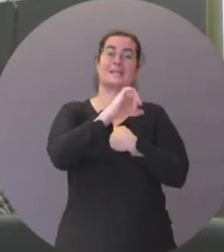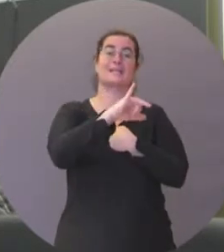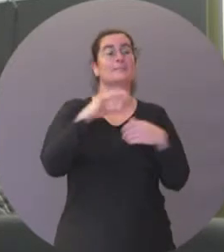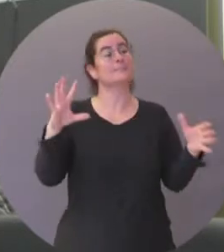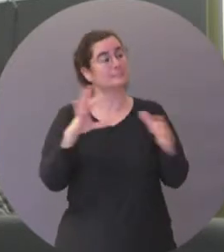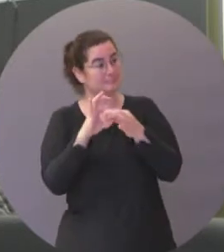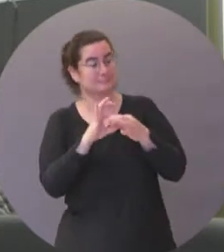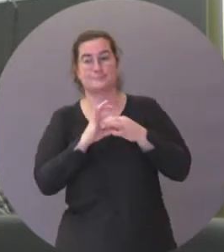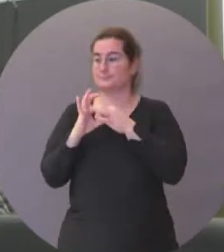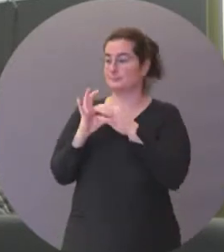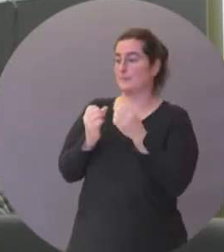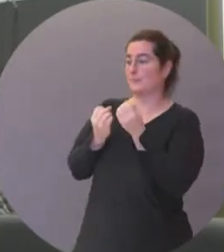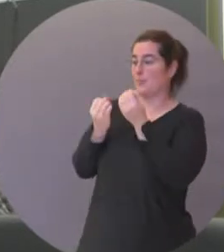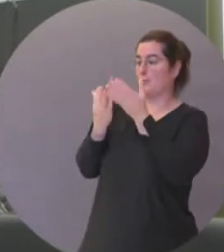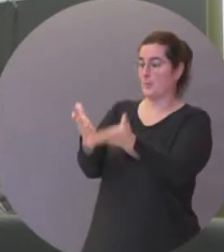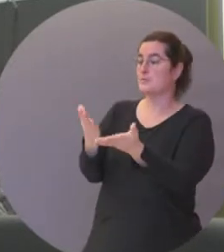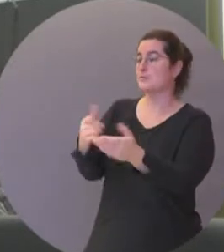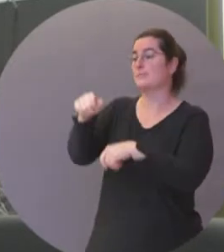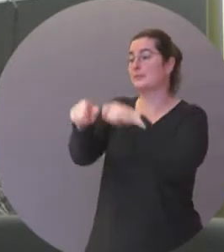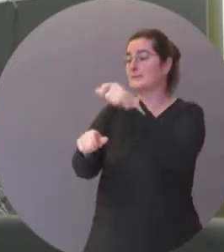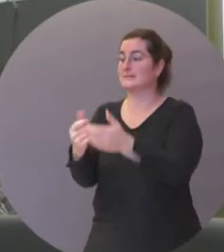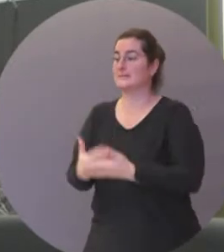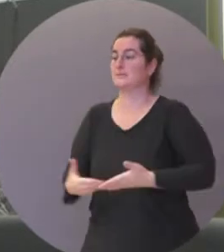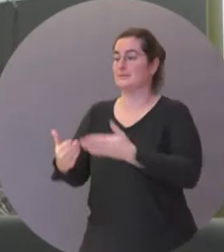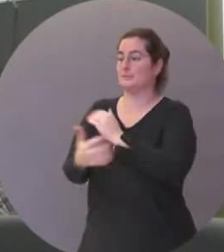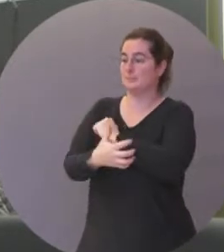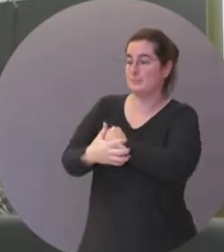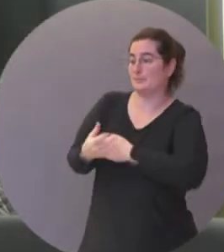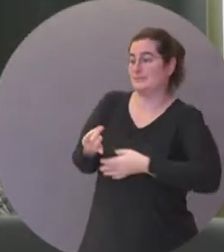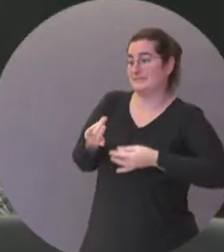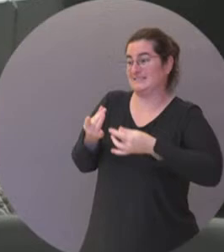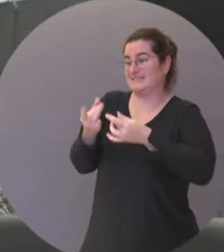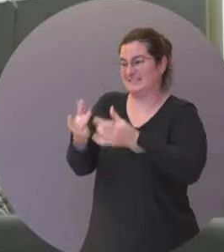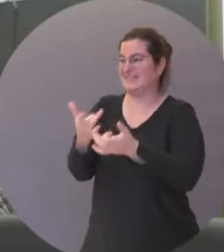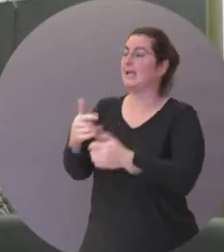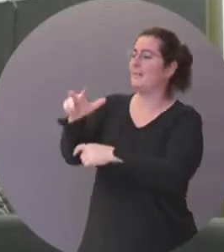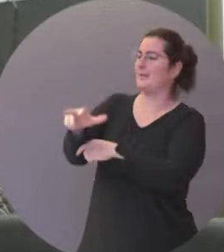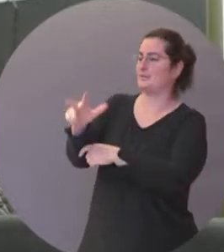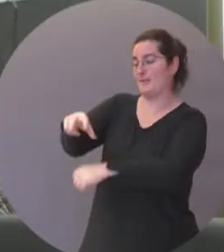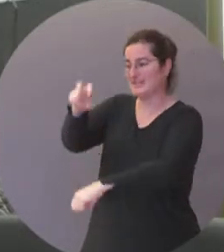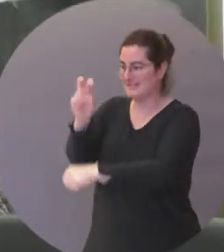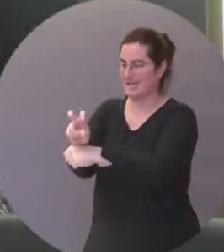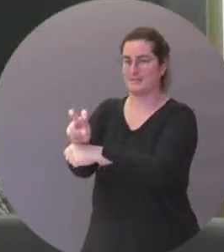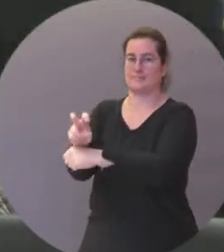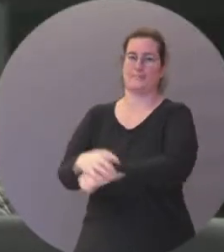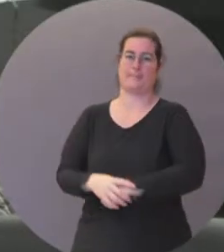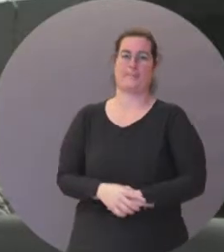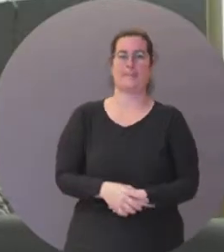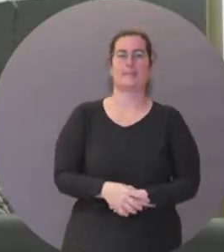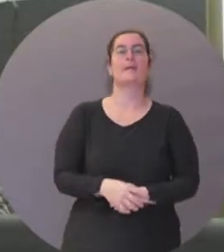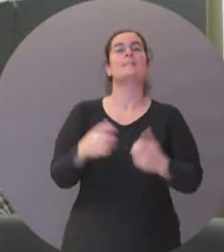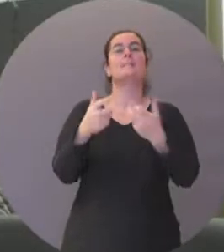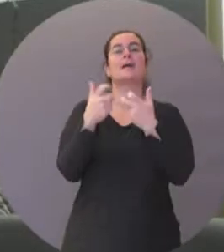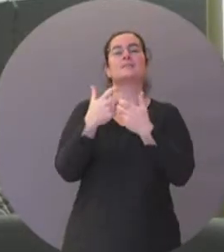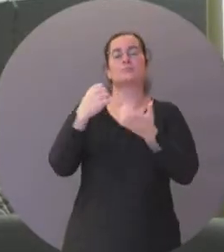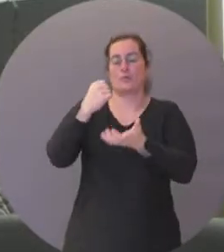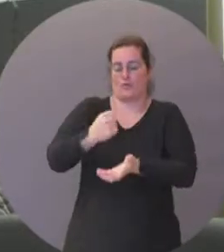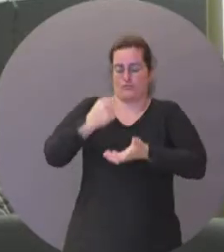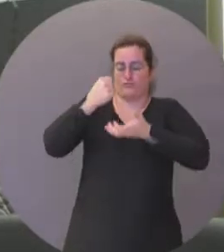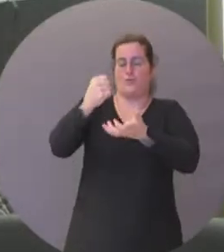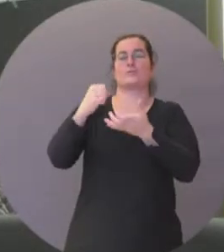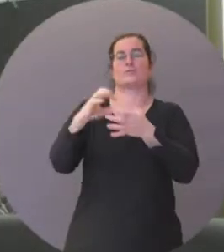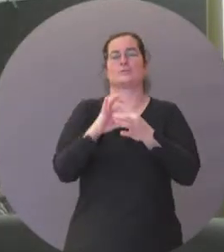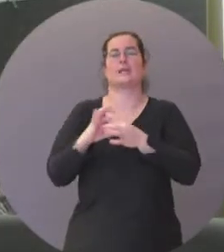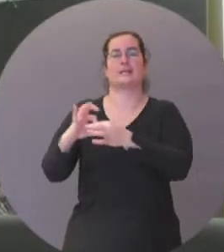à ses préoccupations d'accès au logement des plus démunis et leur maintien je veux citer pour exemple le Fonds de Solidarité Logement